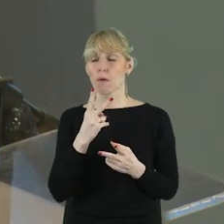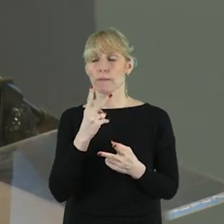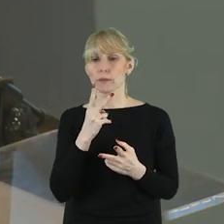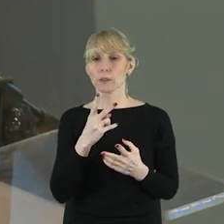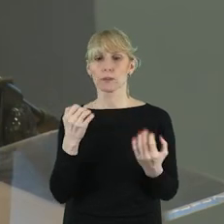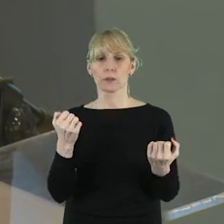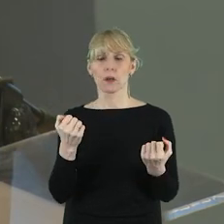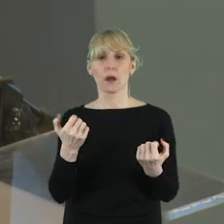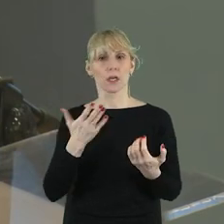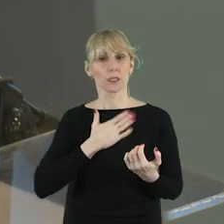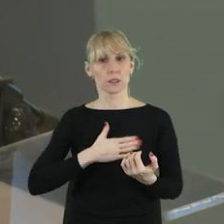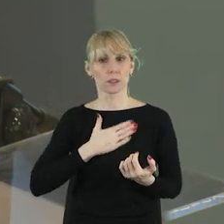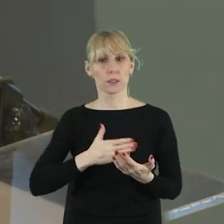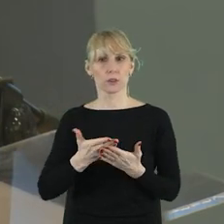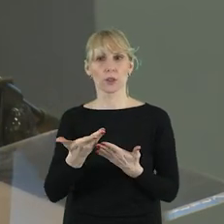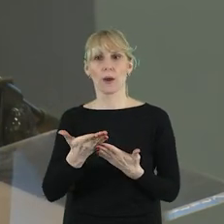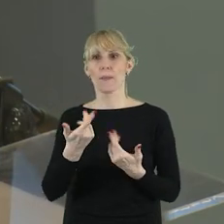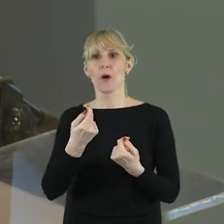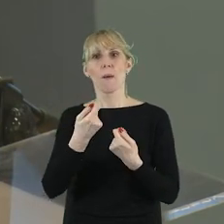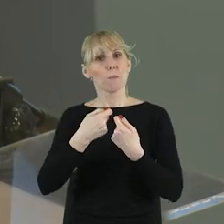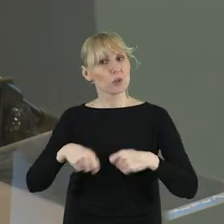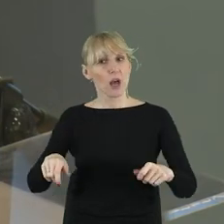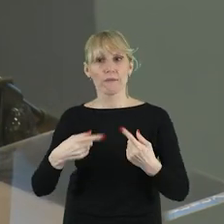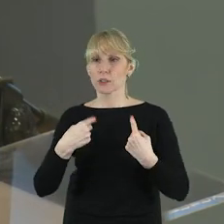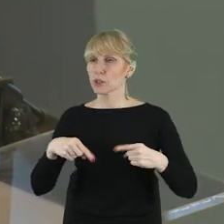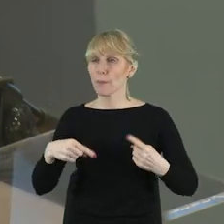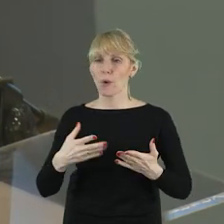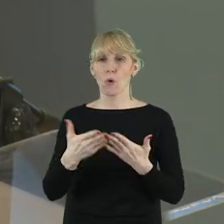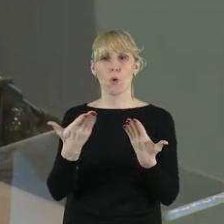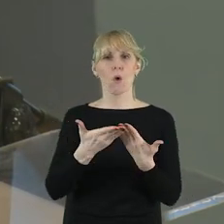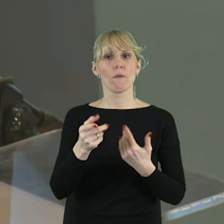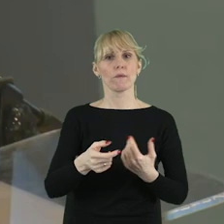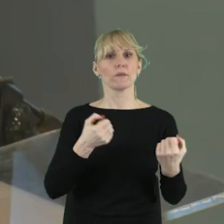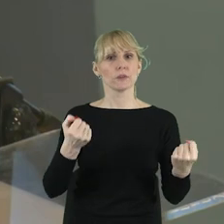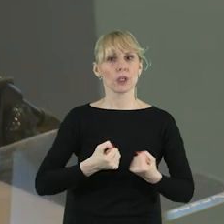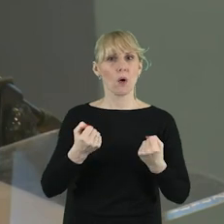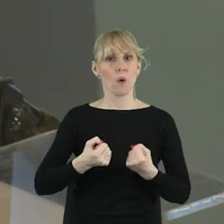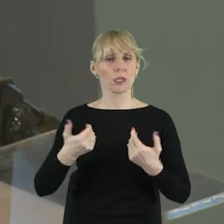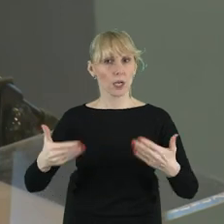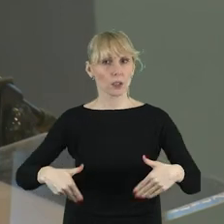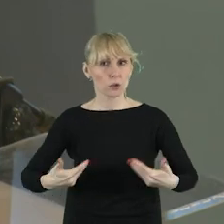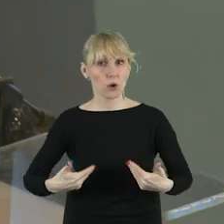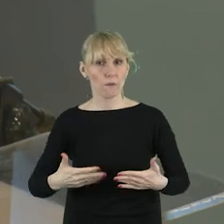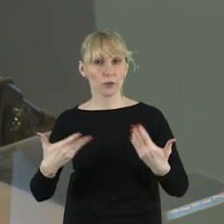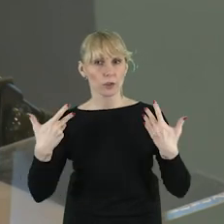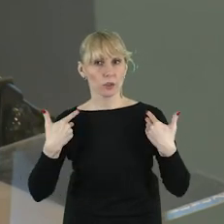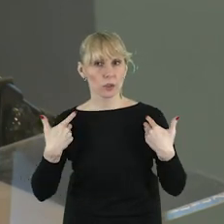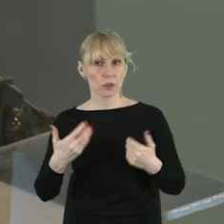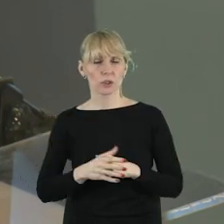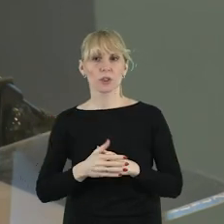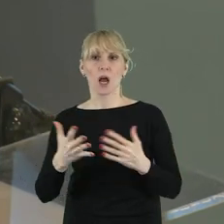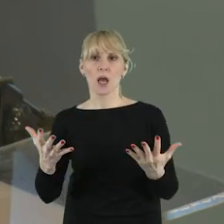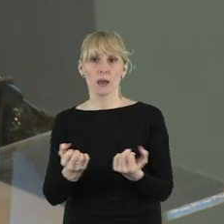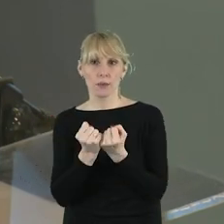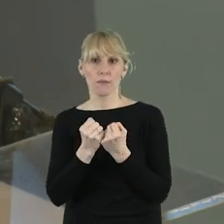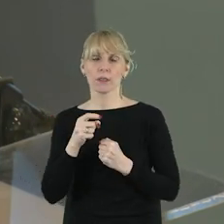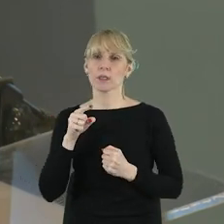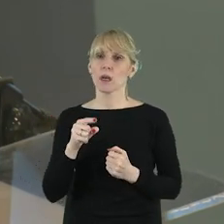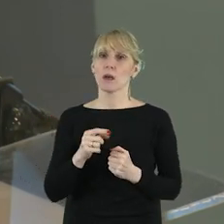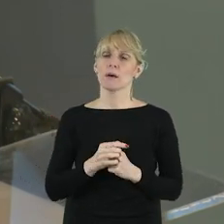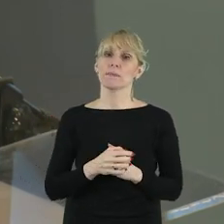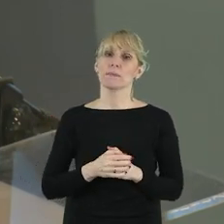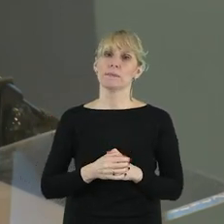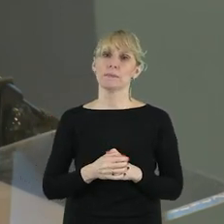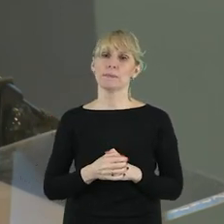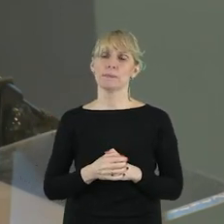się absolutnie ze stwierdzeniem, że to już. Powiedziałbym raczej, że dopiero. Zwłaszcza, że skoro